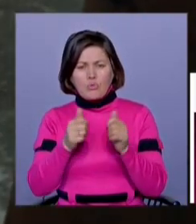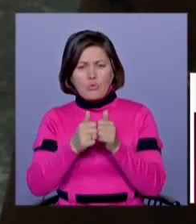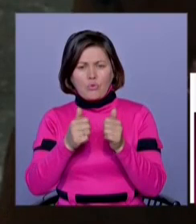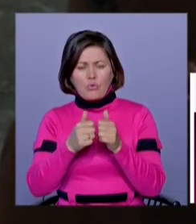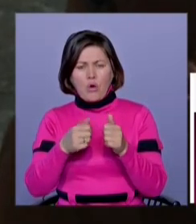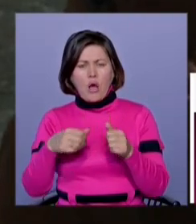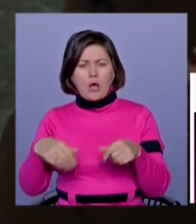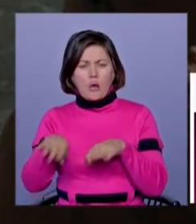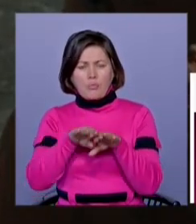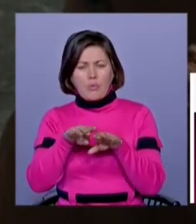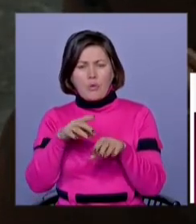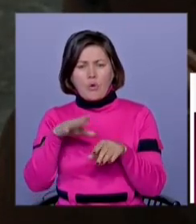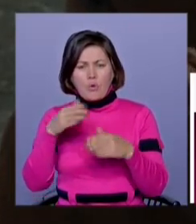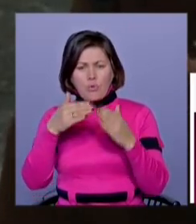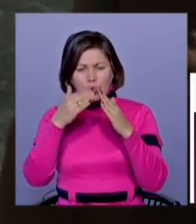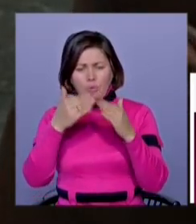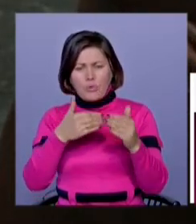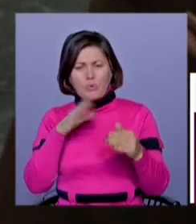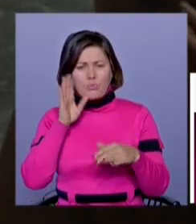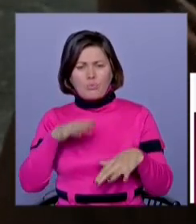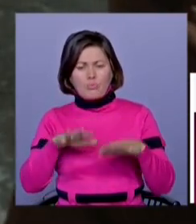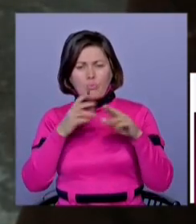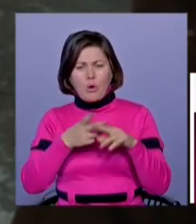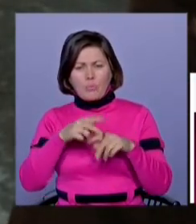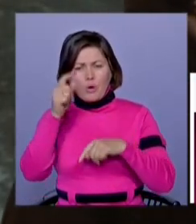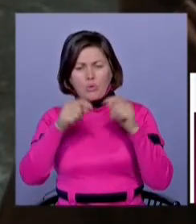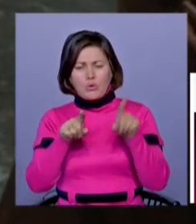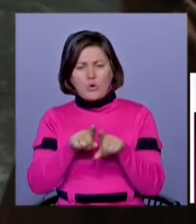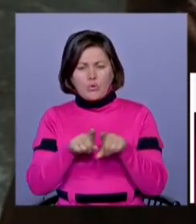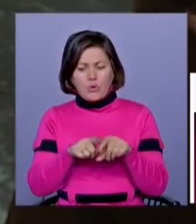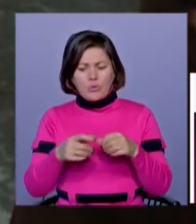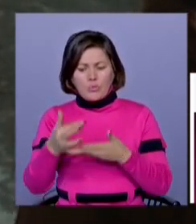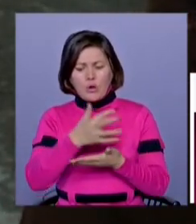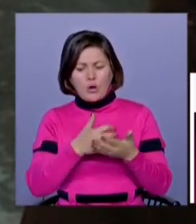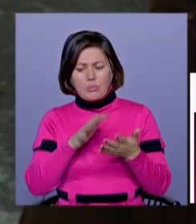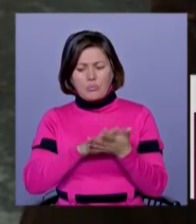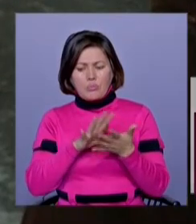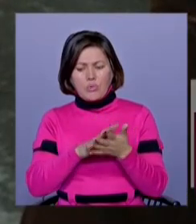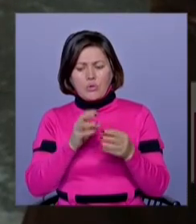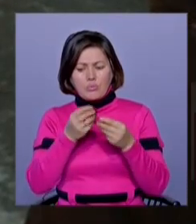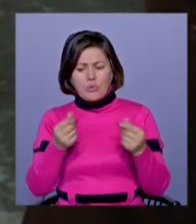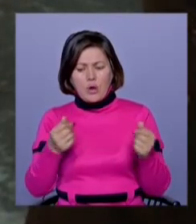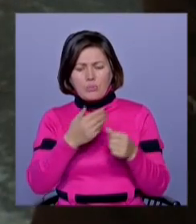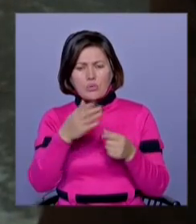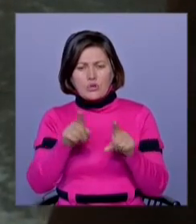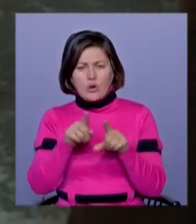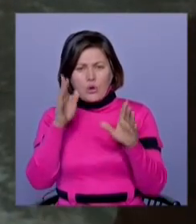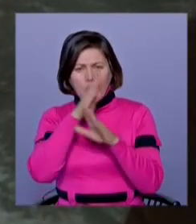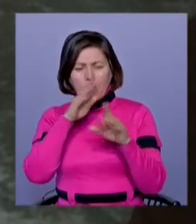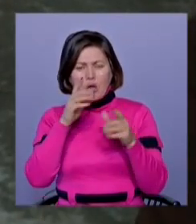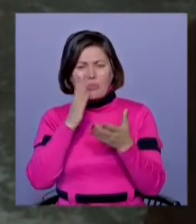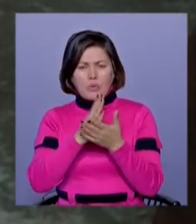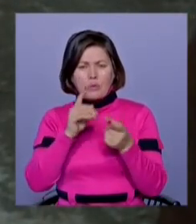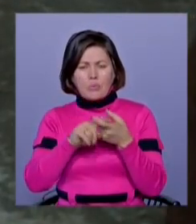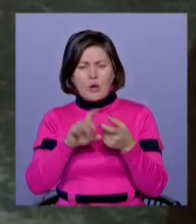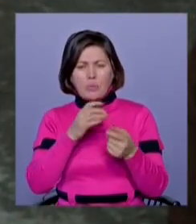жауып тастады. Өйткені үйлерінің алды су болып жатады. Дегенмен жауын шашынан жиналған шалшық ақырындап кететін. Оның барлық ауарайына тікелей байланысты